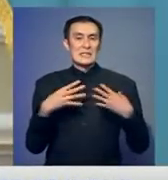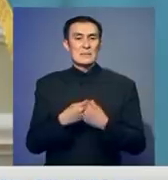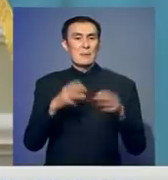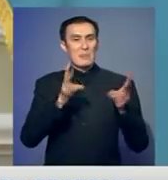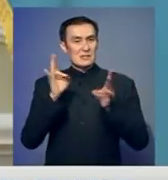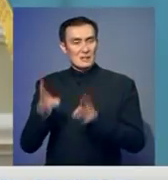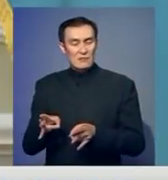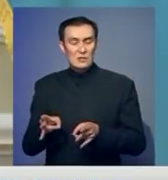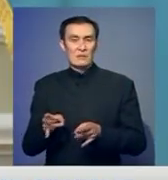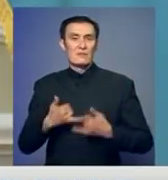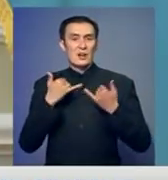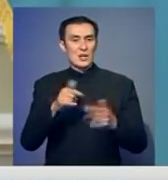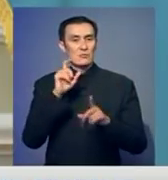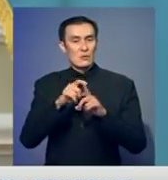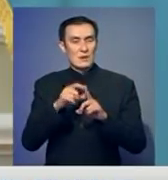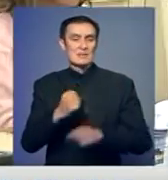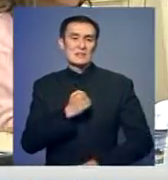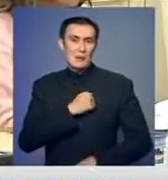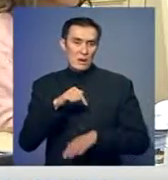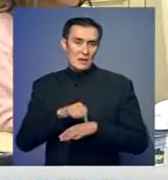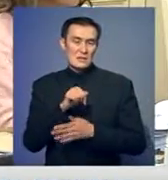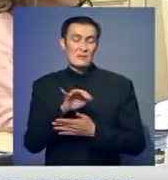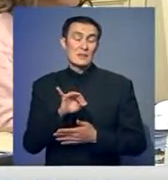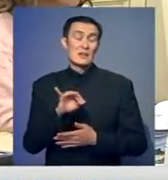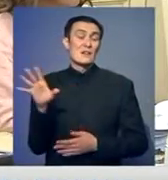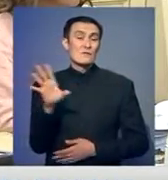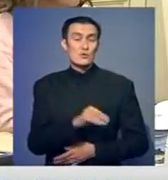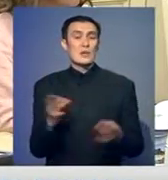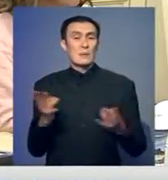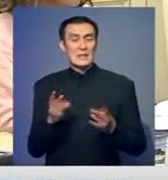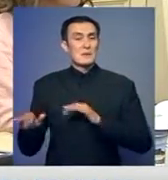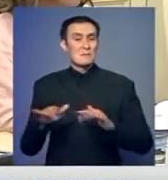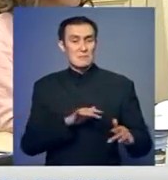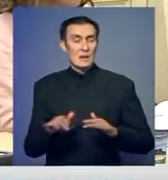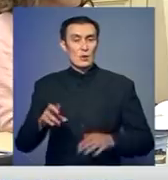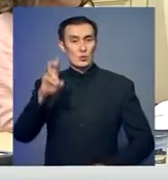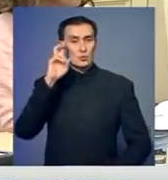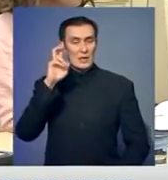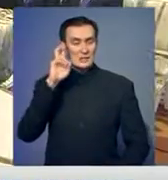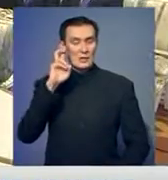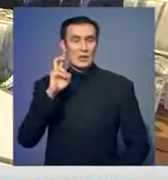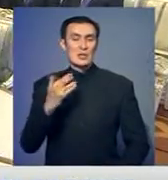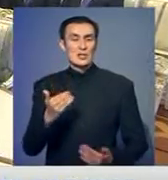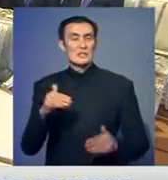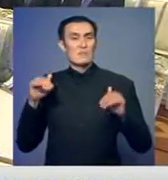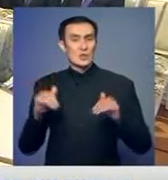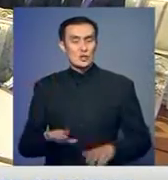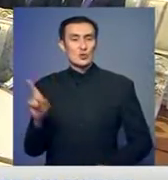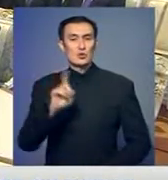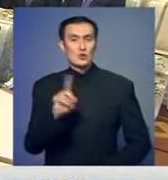пострадавших выражаем соболезнования. И, как вы знаете, все необходимые меры со стороны государства принимаются,